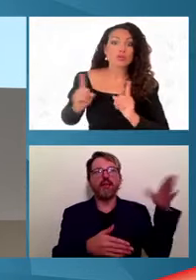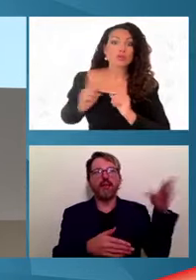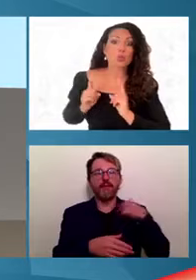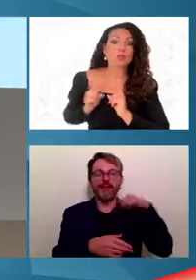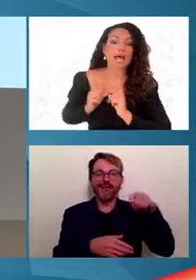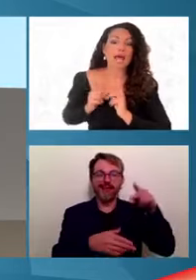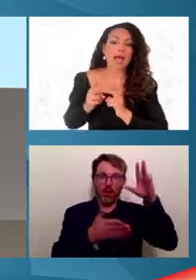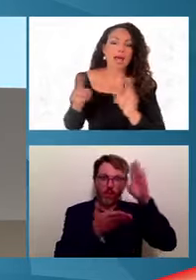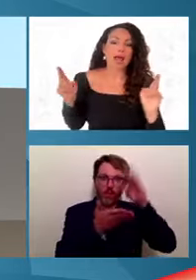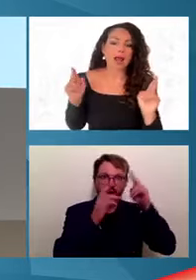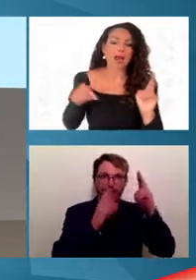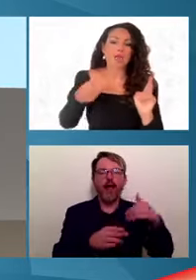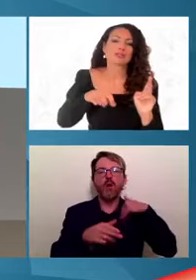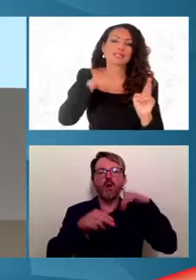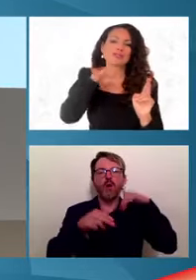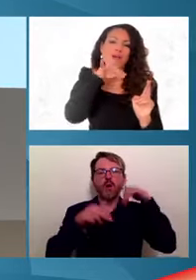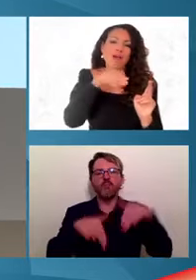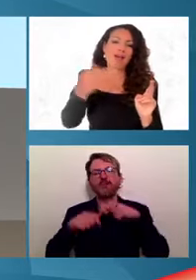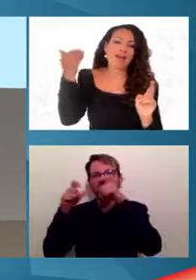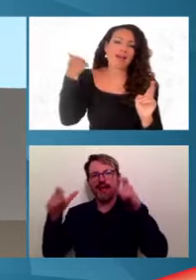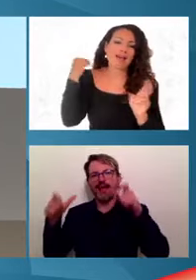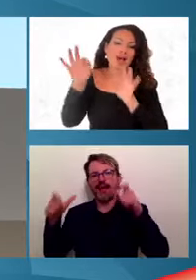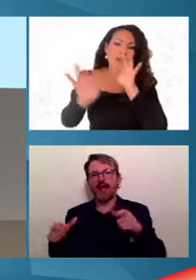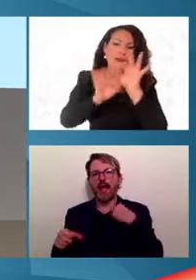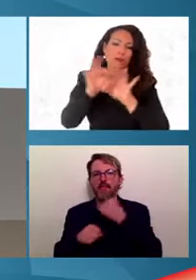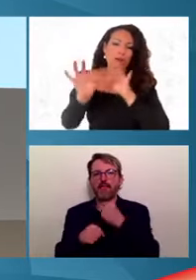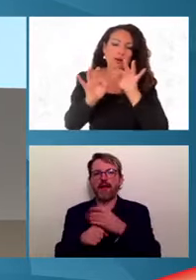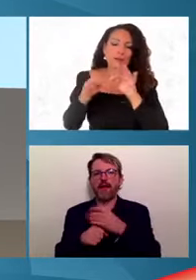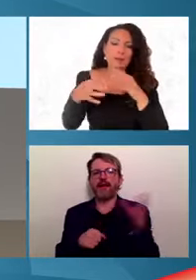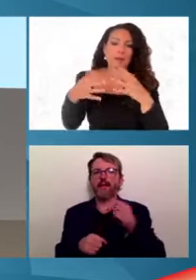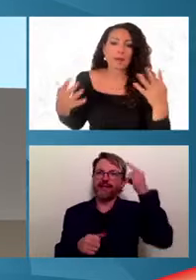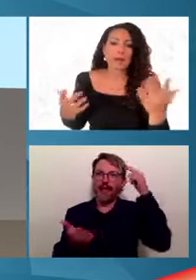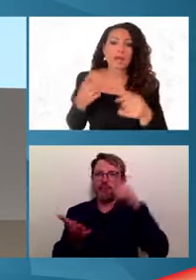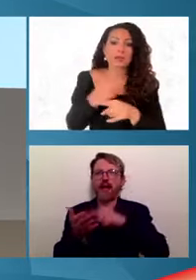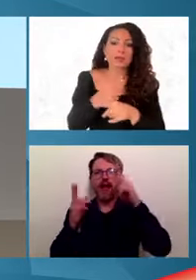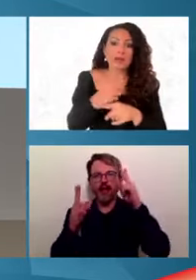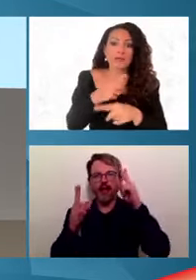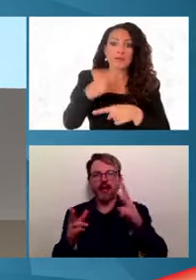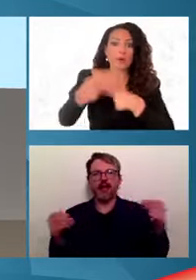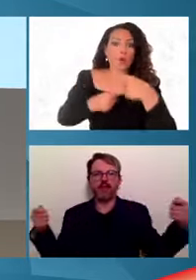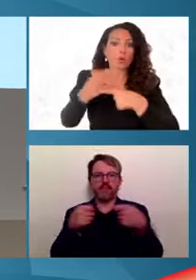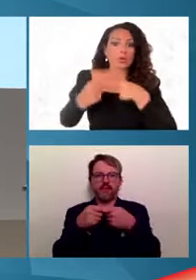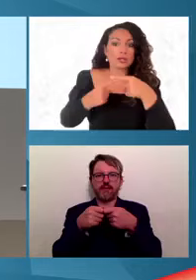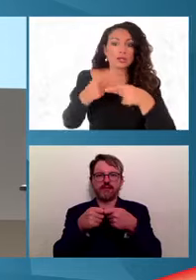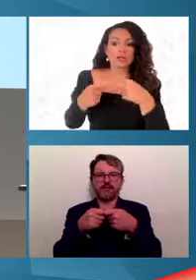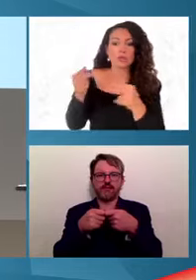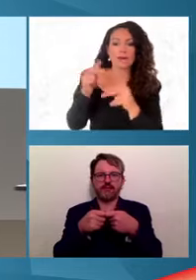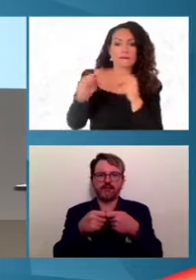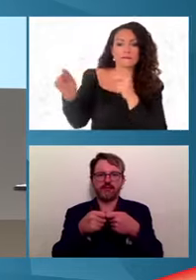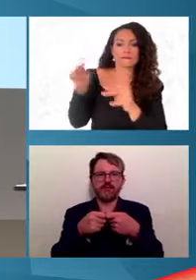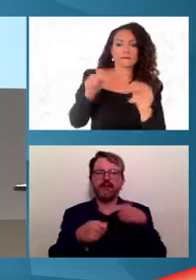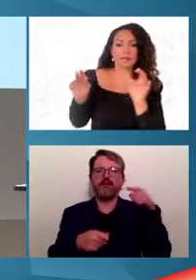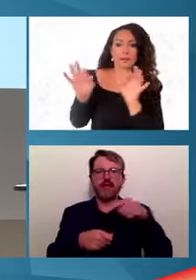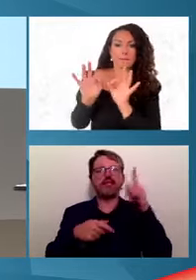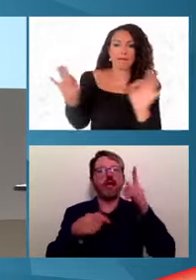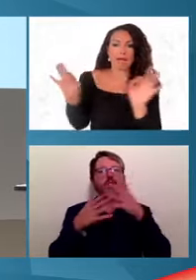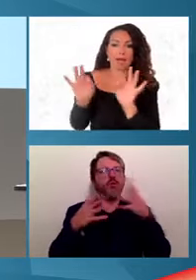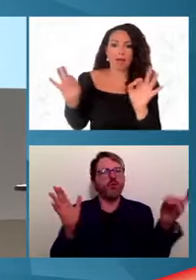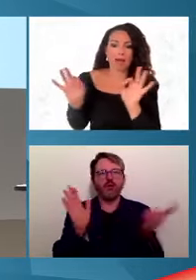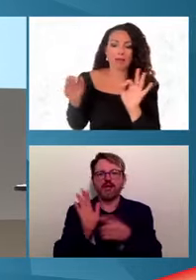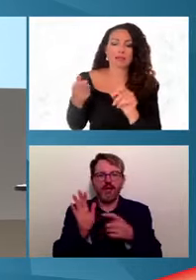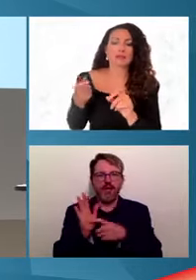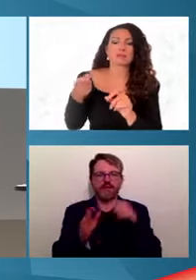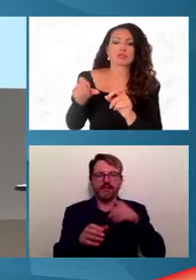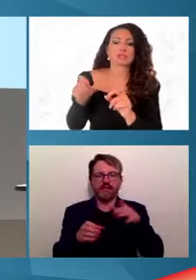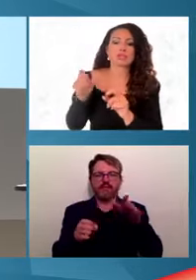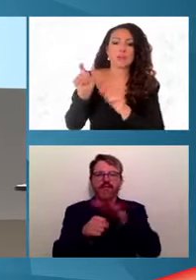Rahmenbedingungen schaffen, dass die Leute dieses Denkmal auch erhalten können. Und auch das ist eine ganz, ganz große Herausforderung in diesem Bereich.